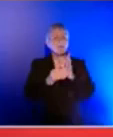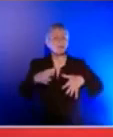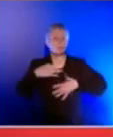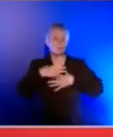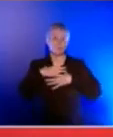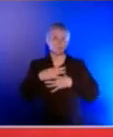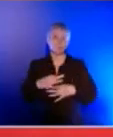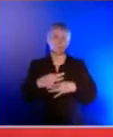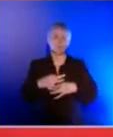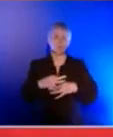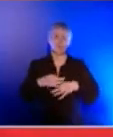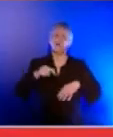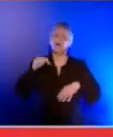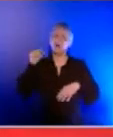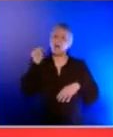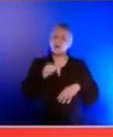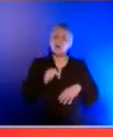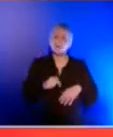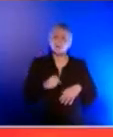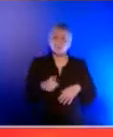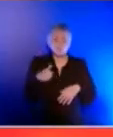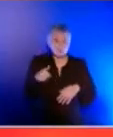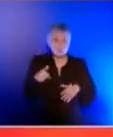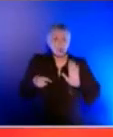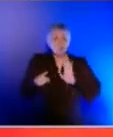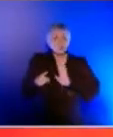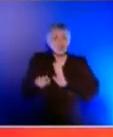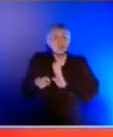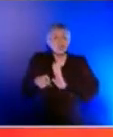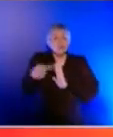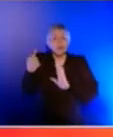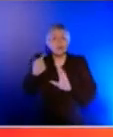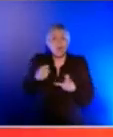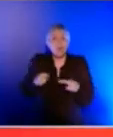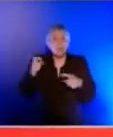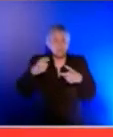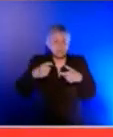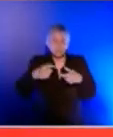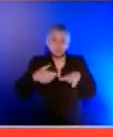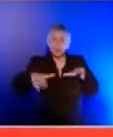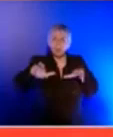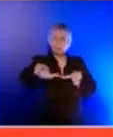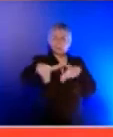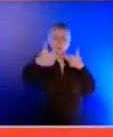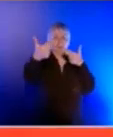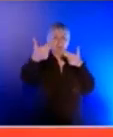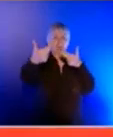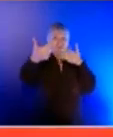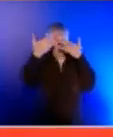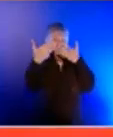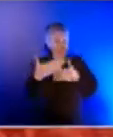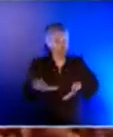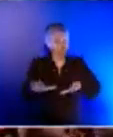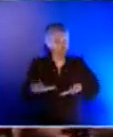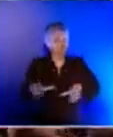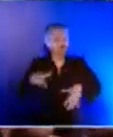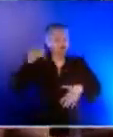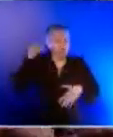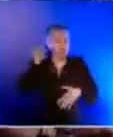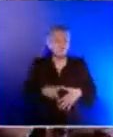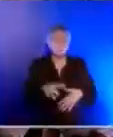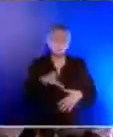σε αυτή την πρωτόγνωρη διαδικτυακή διαδικασία των συνδιασκέψεων, την οποία ολοκληρώσαμε με επιτυχία. Και νομίζω ότι αυτό